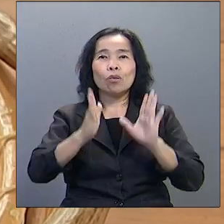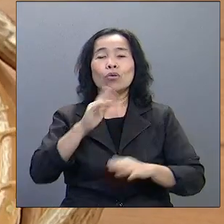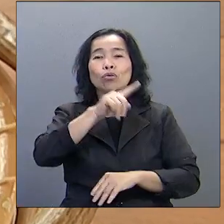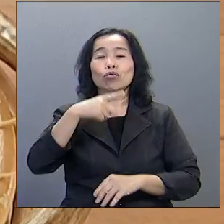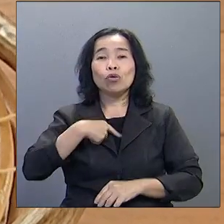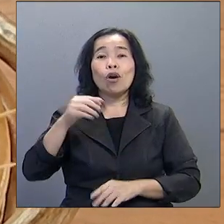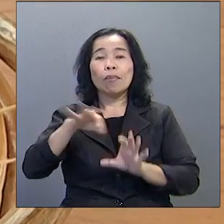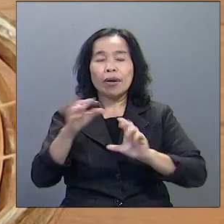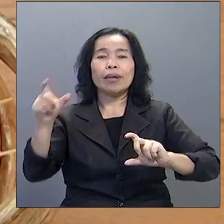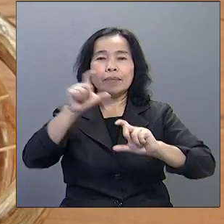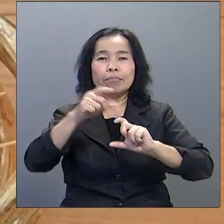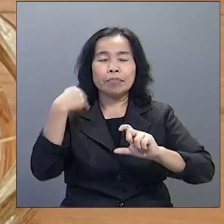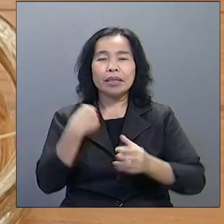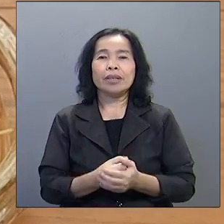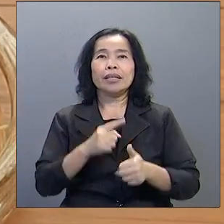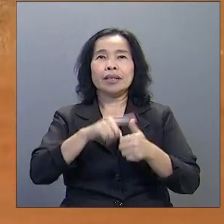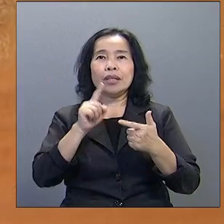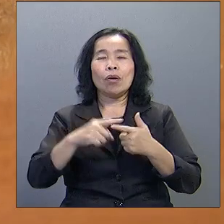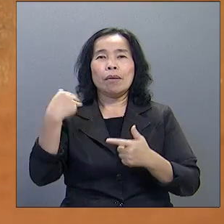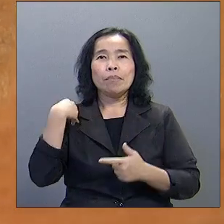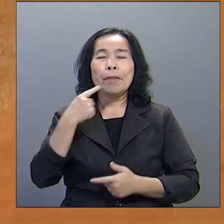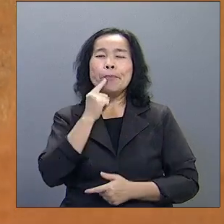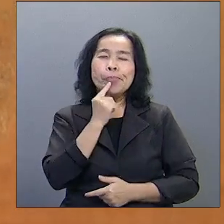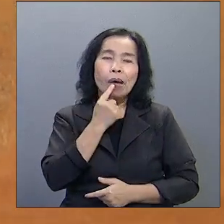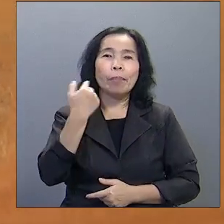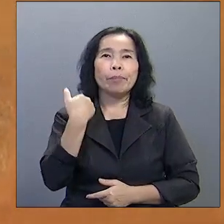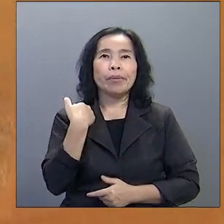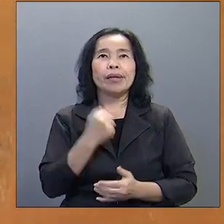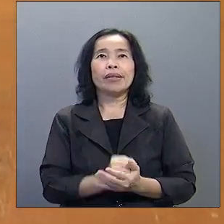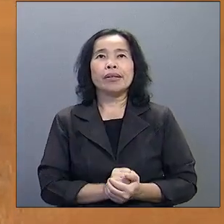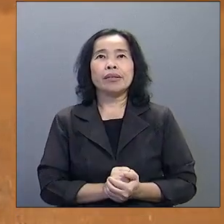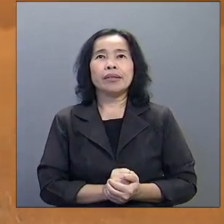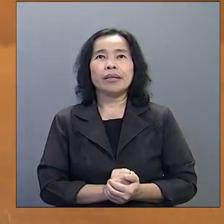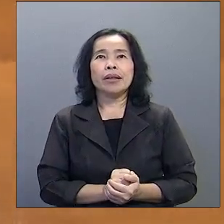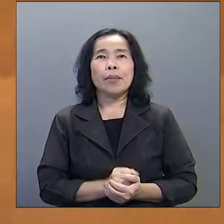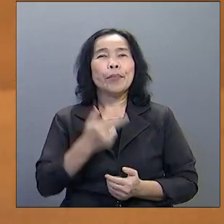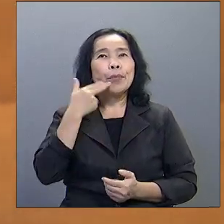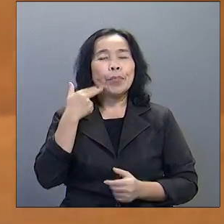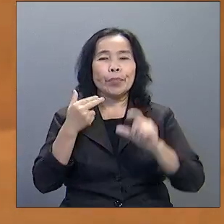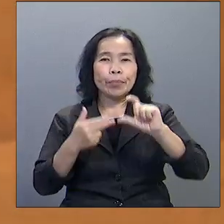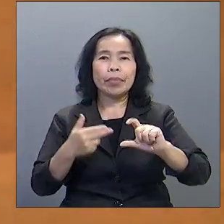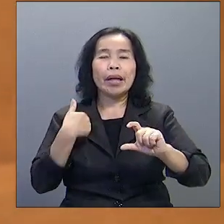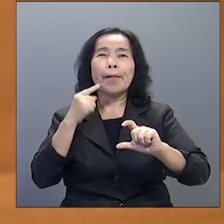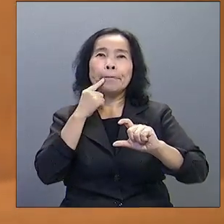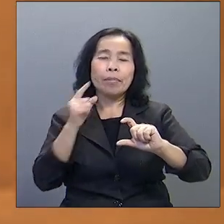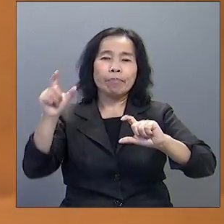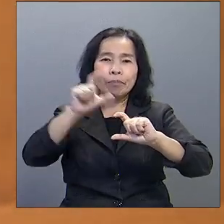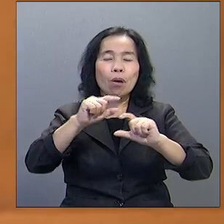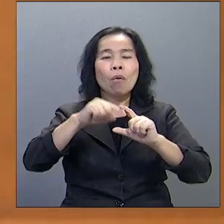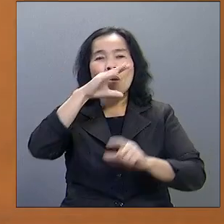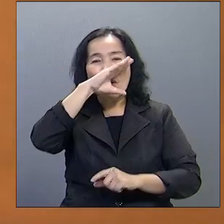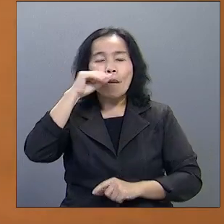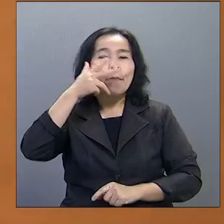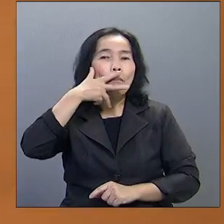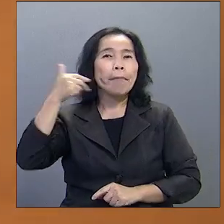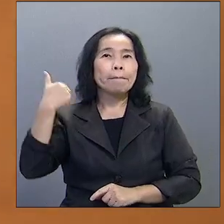ครับแล้วก็มีตัว Nippon Minก็คือเเป็นกาแฟใบเตยครับก็จะมีความหอมมีความหวานแล้วก็